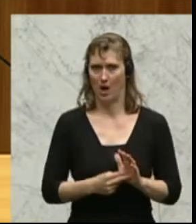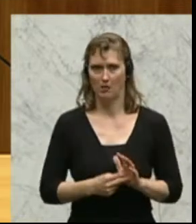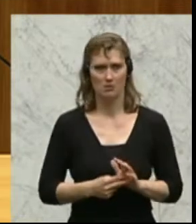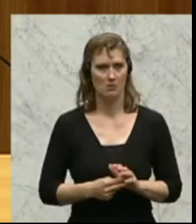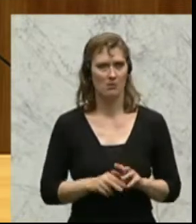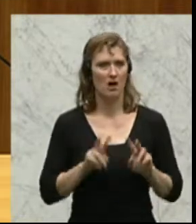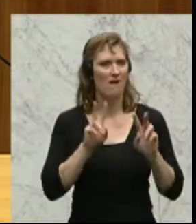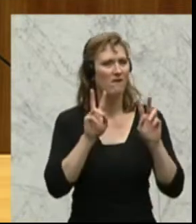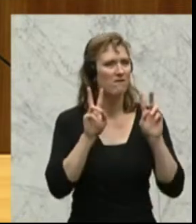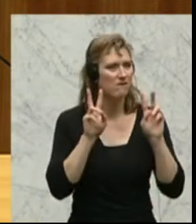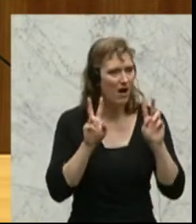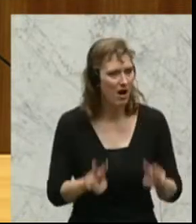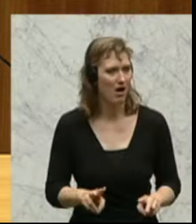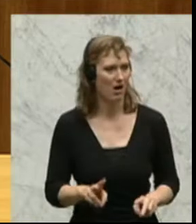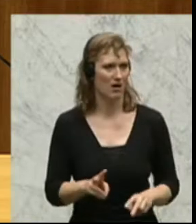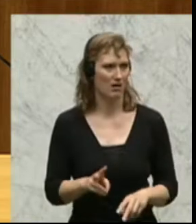dann